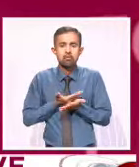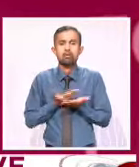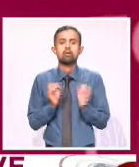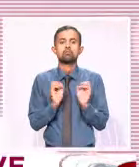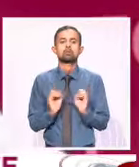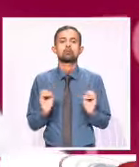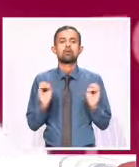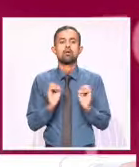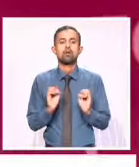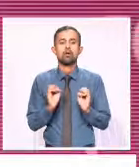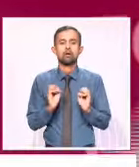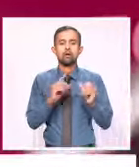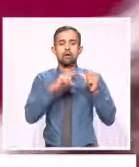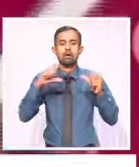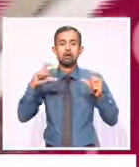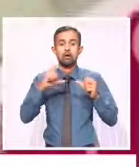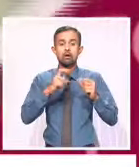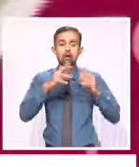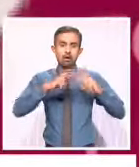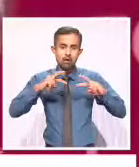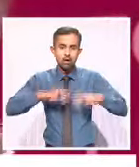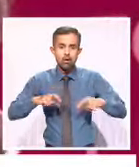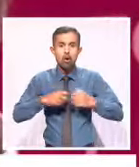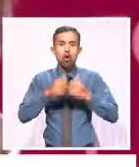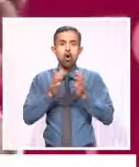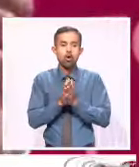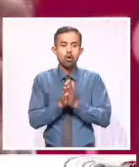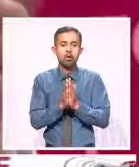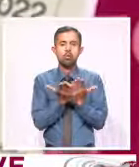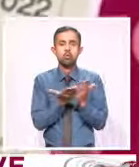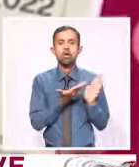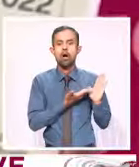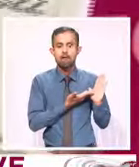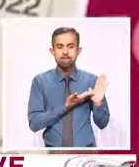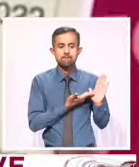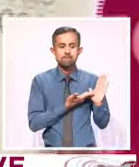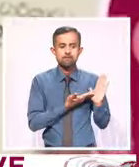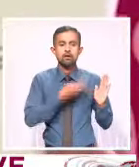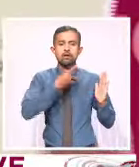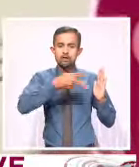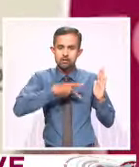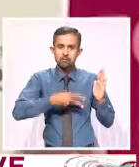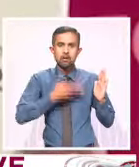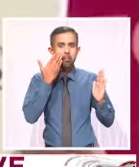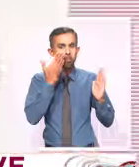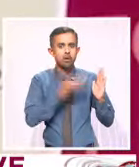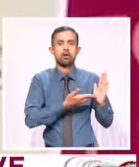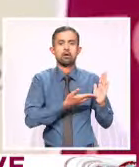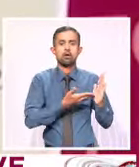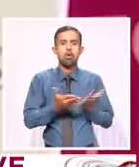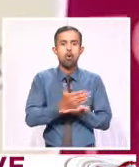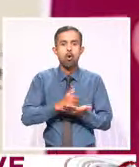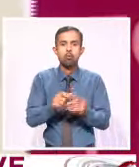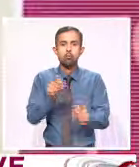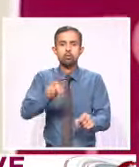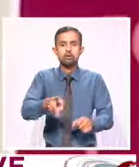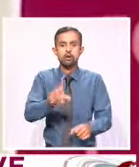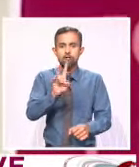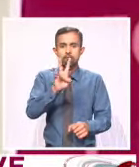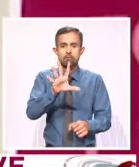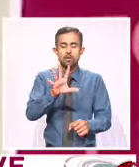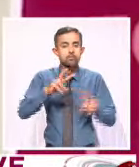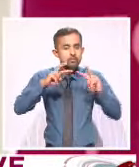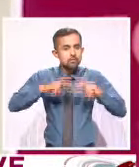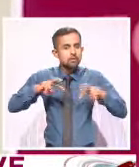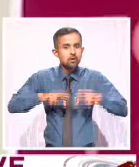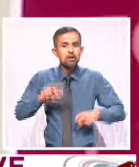ඉතුරු වෙන්නේ නැහැ. ඔඩිට් කරපු සියලු වාර්තා මේ පොතේ තියෙනවා. මේක කියවන්න ඕනේ පාර්ලිමේන්තුවේ ඉන්න 225ම